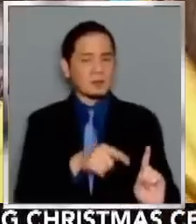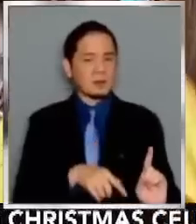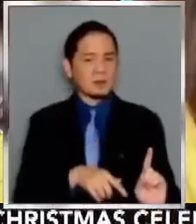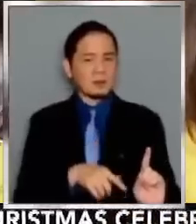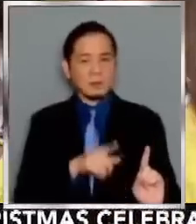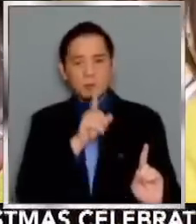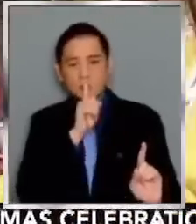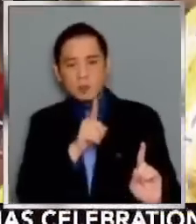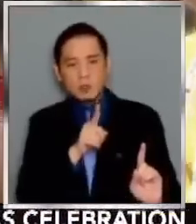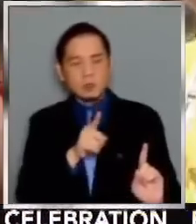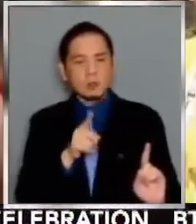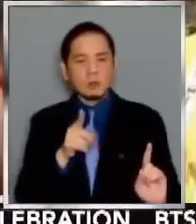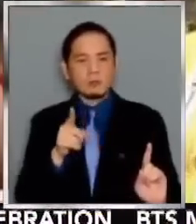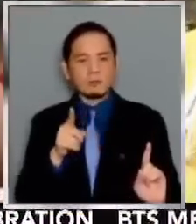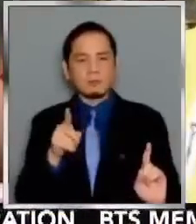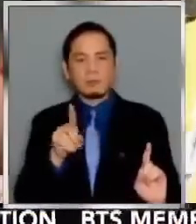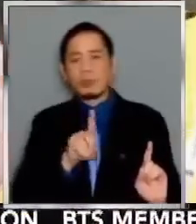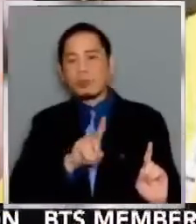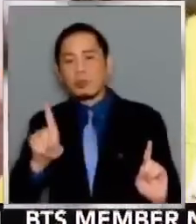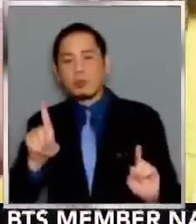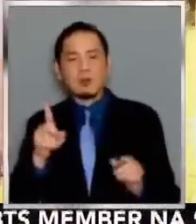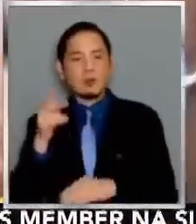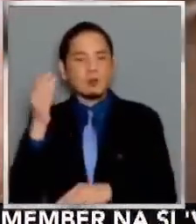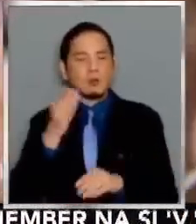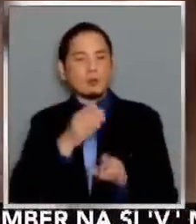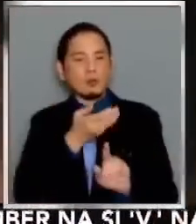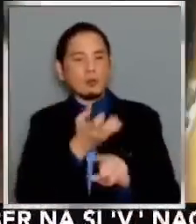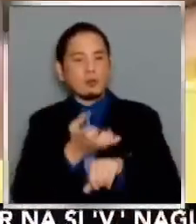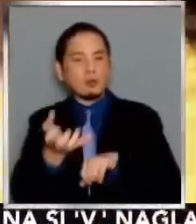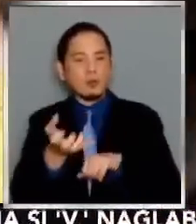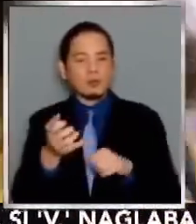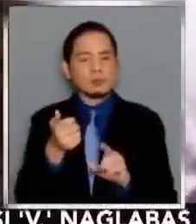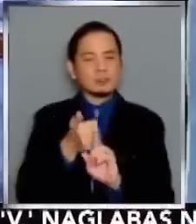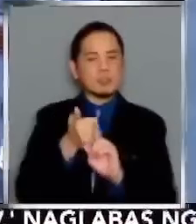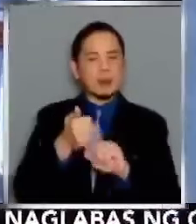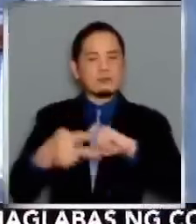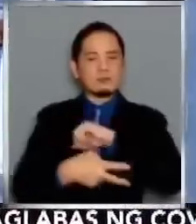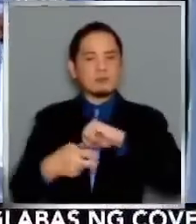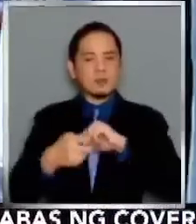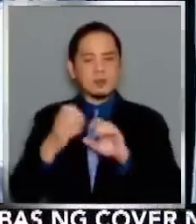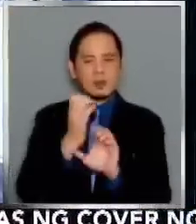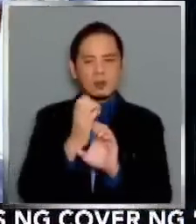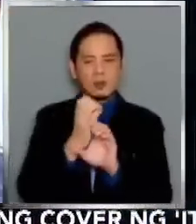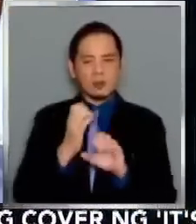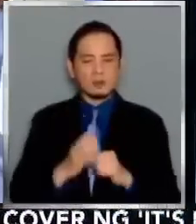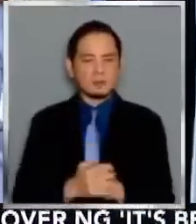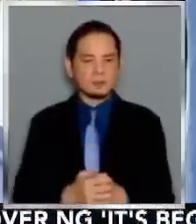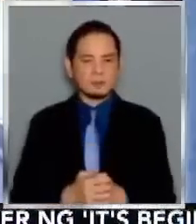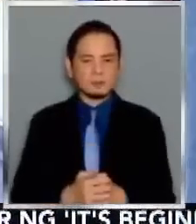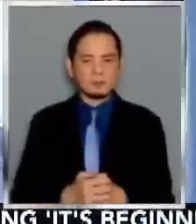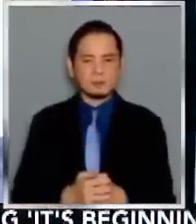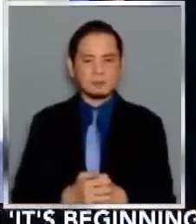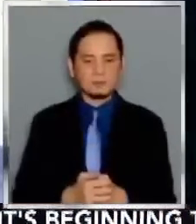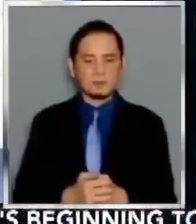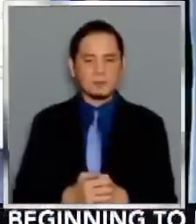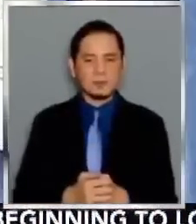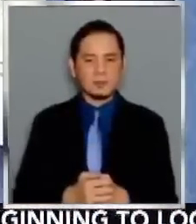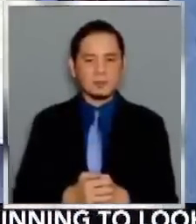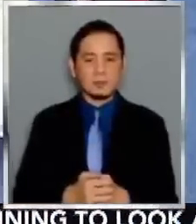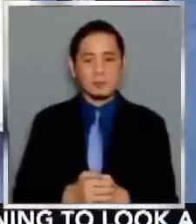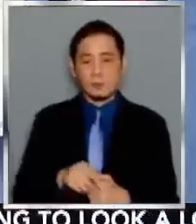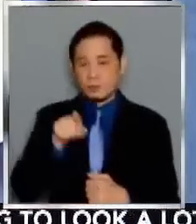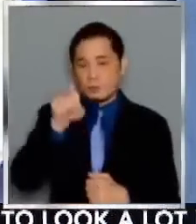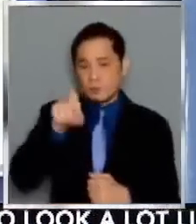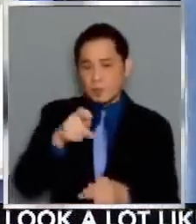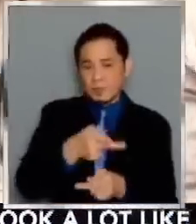siya. Ayon sa pulisya, kung mag-iingat naman daw sa mga ganitong modus, magiging maayos naman ang mga hahabol pang mamimili